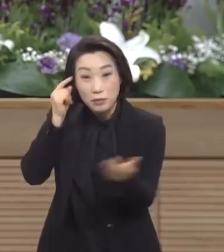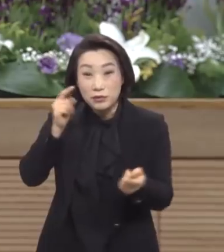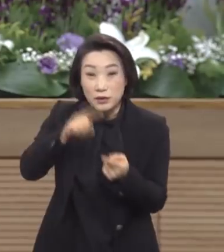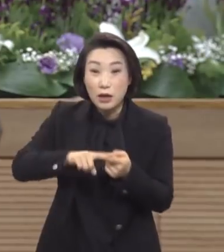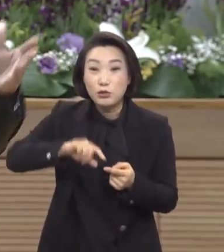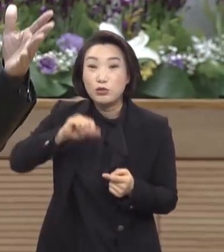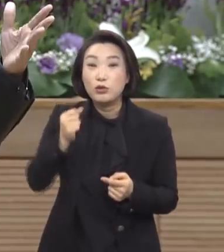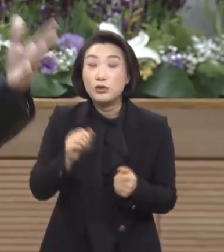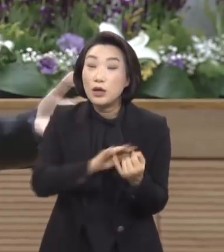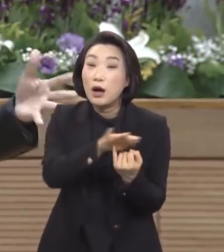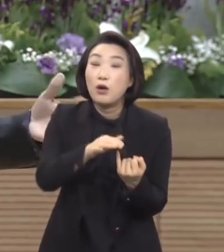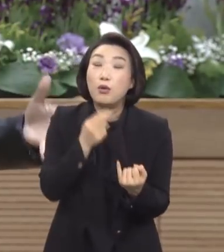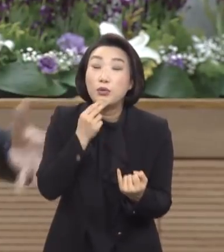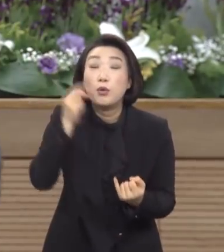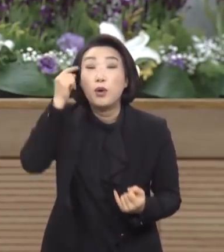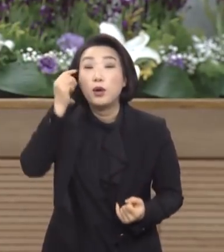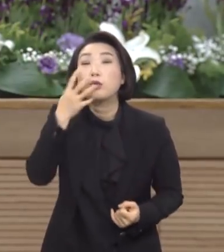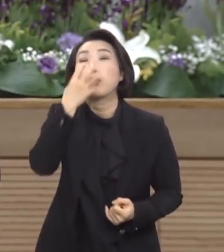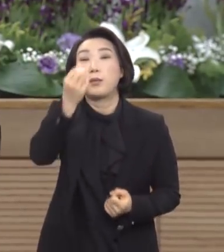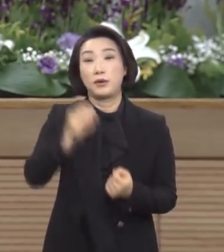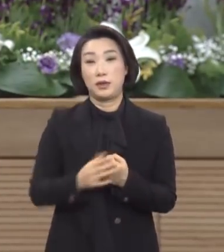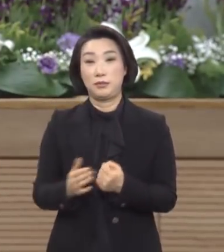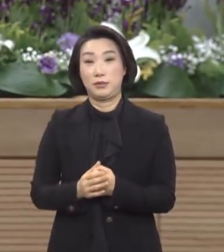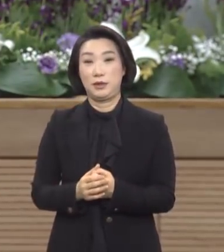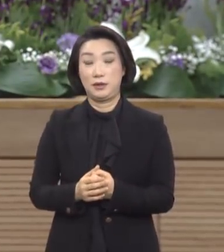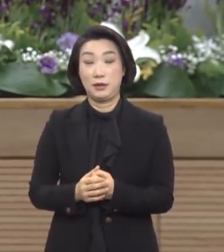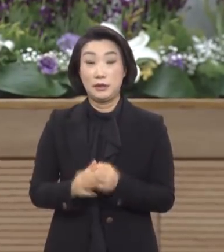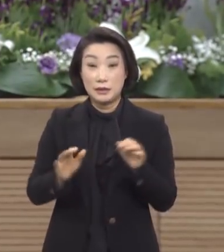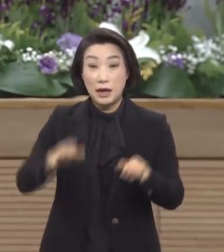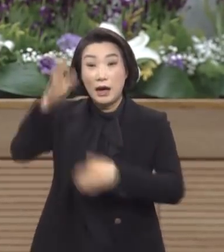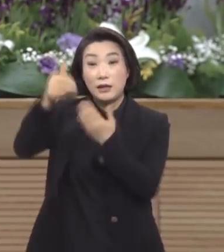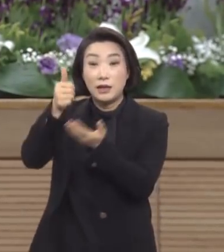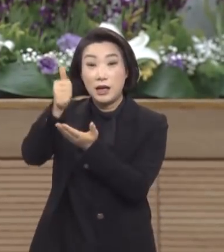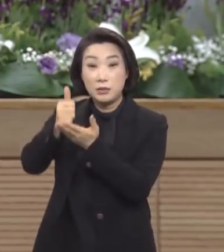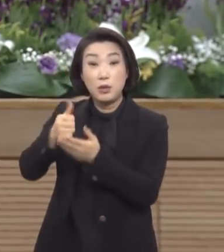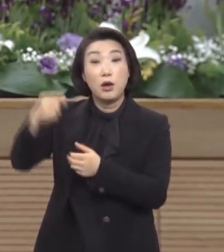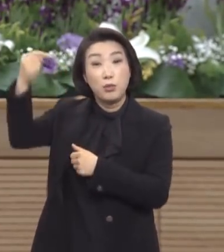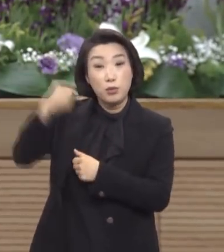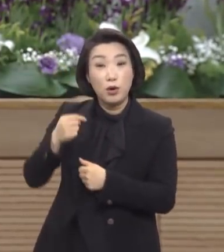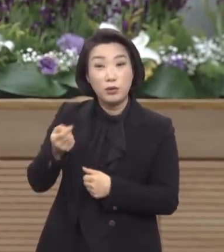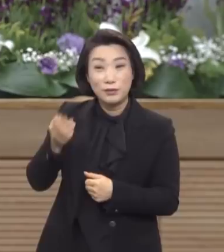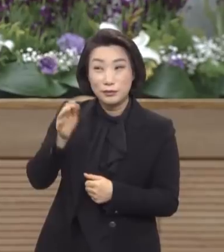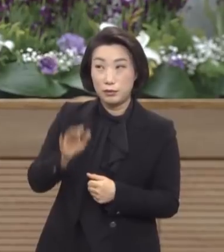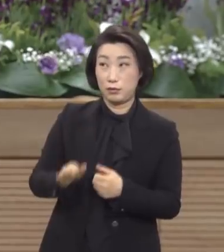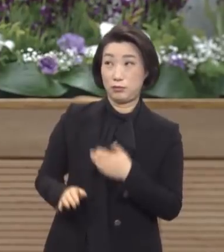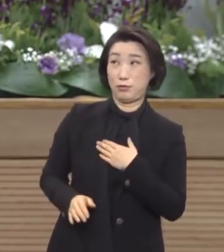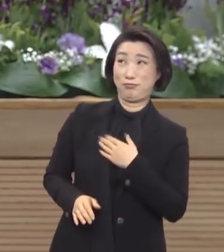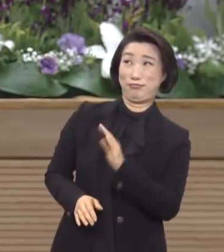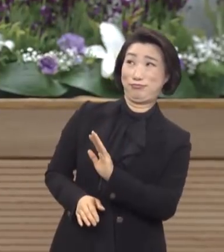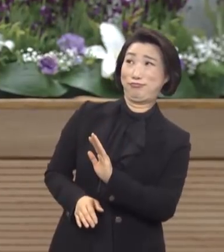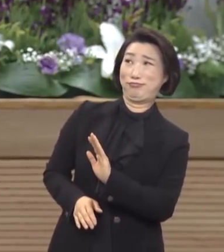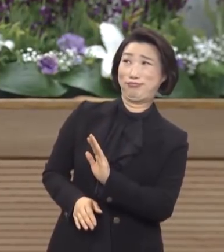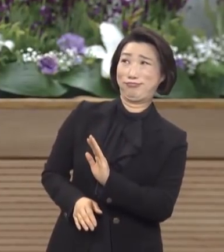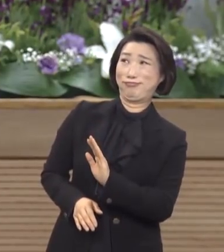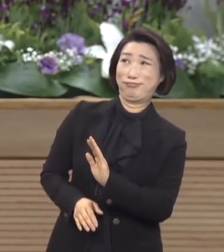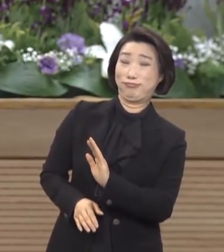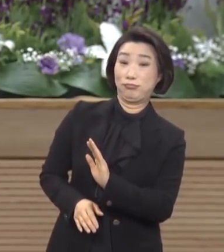하느냐? 교만해서. 하나님은 그렇거라고 말했지만 난